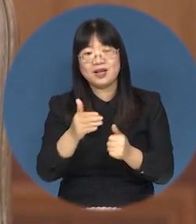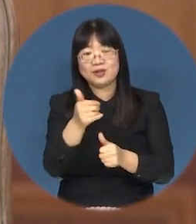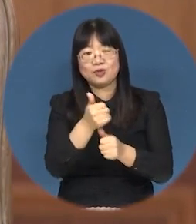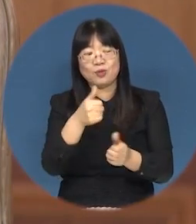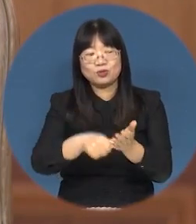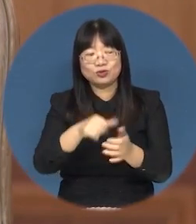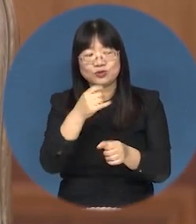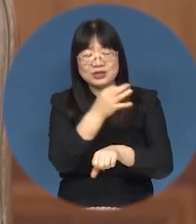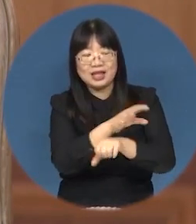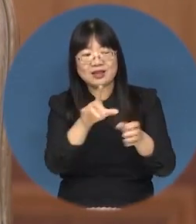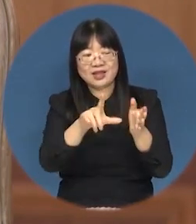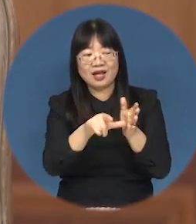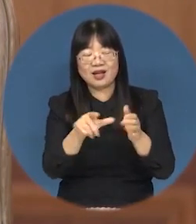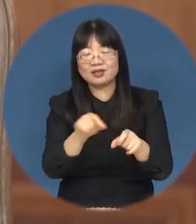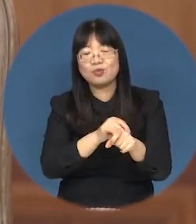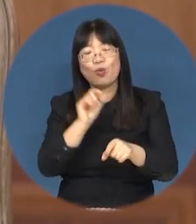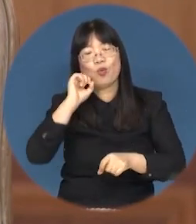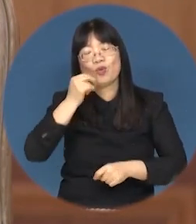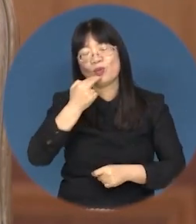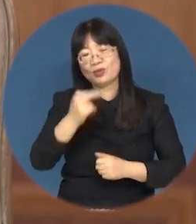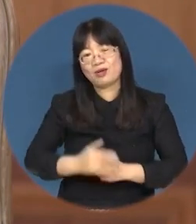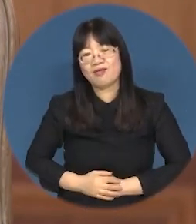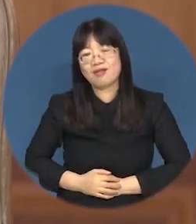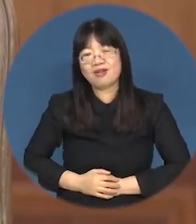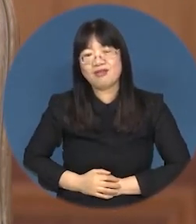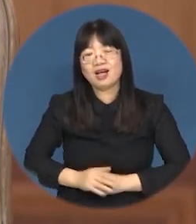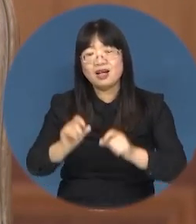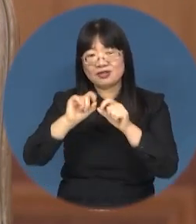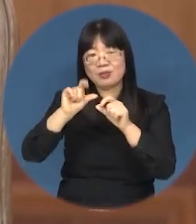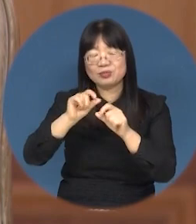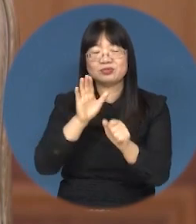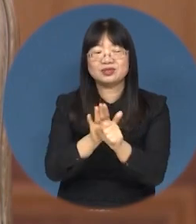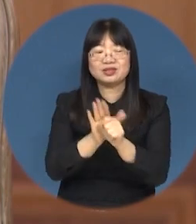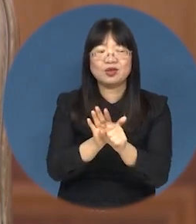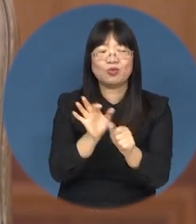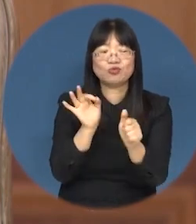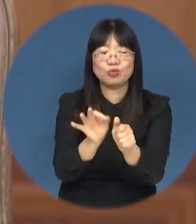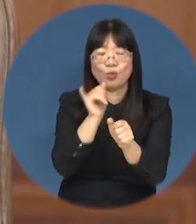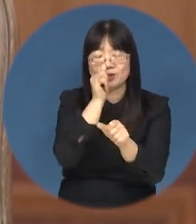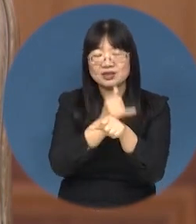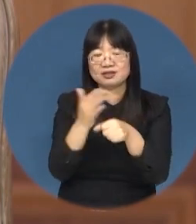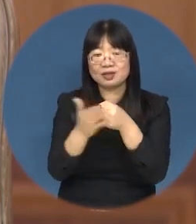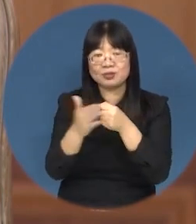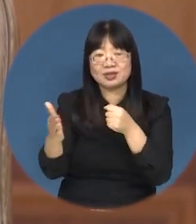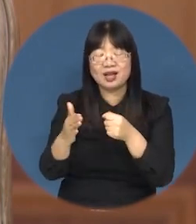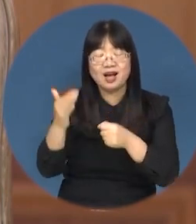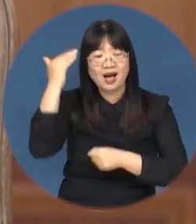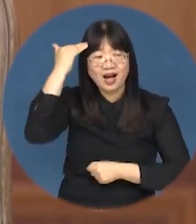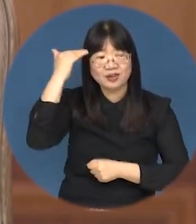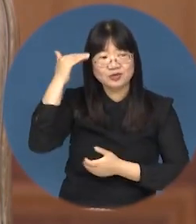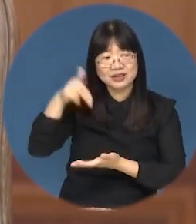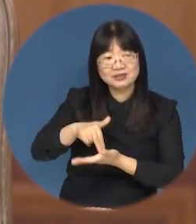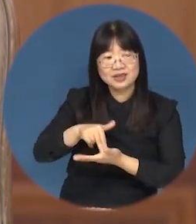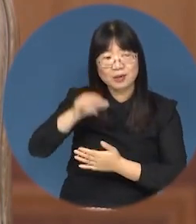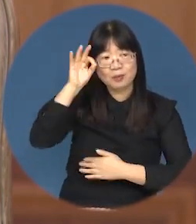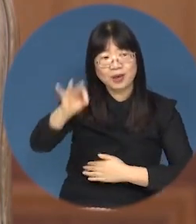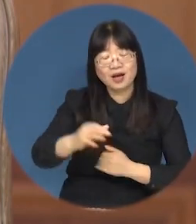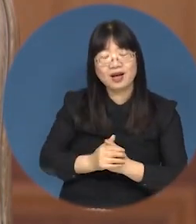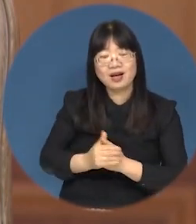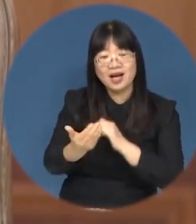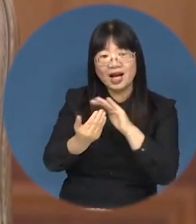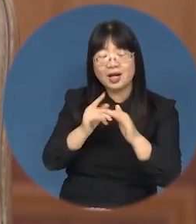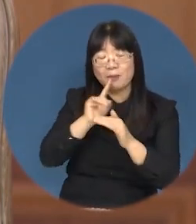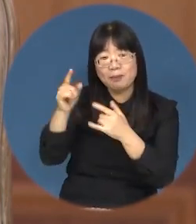크게 어려움은 없다고 듣고 있습니다. 거의 대부분 지원을 대부분 다 지원을 해 주니까요. 근데 이제 우리나라 같은 경우는